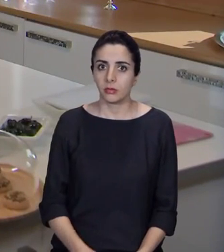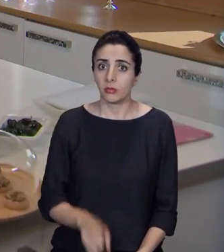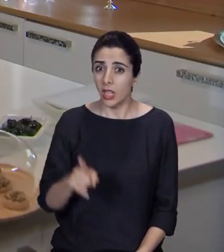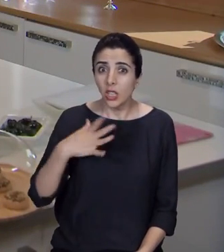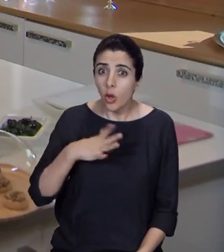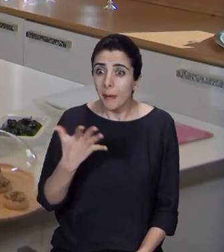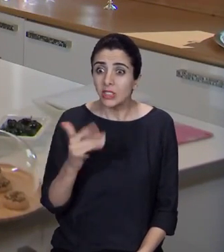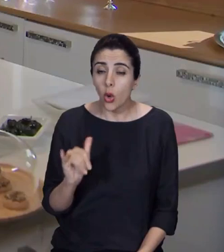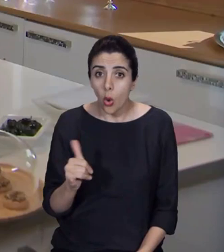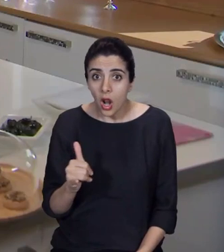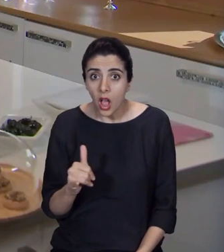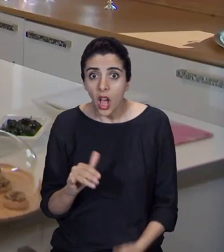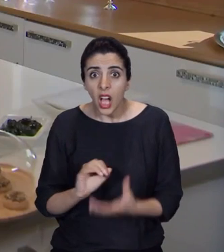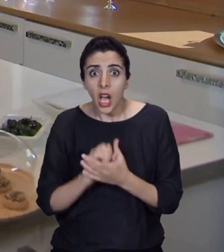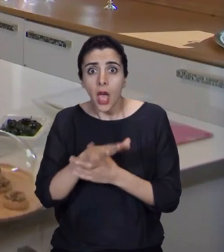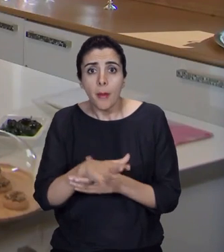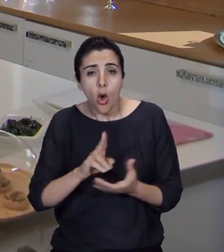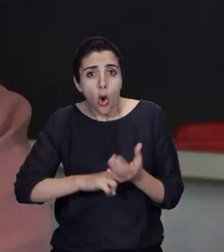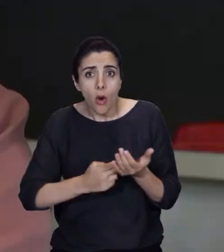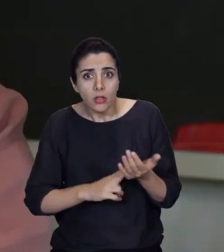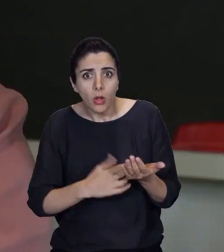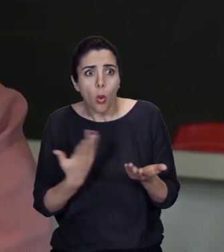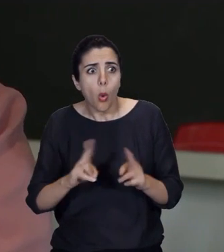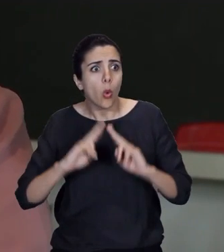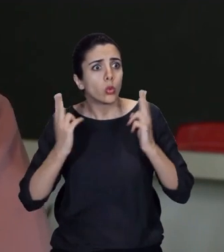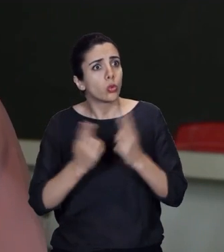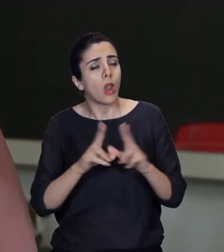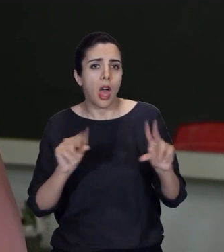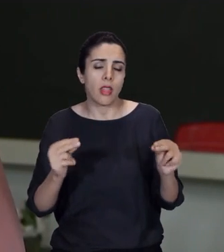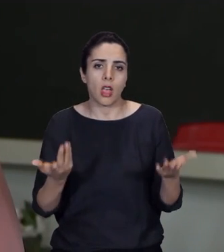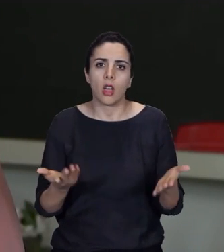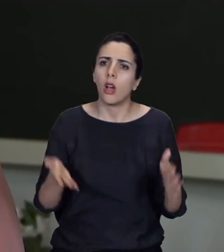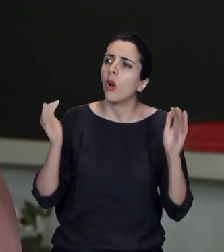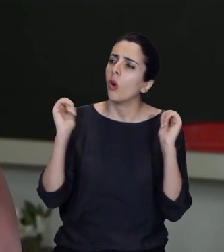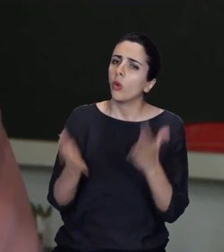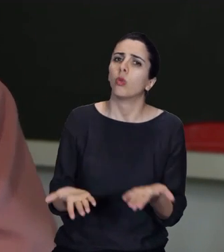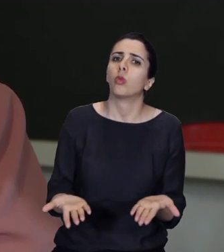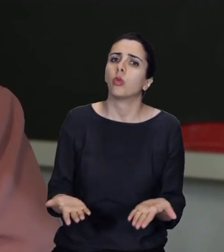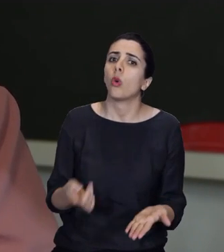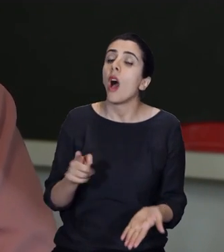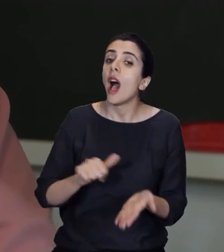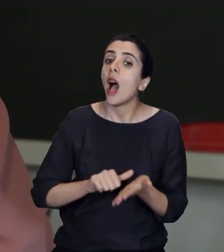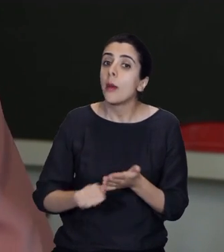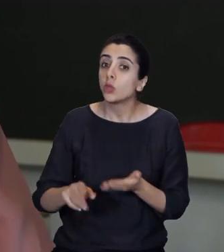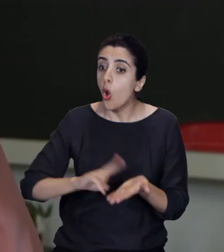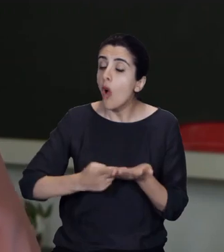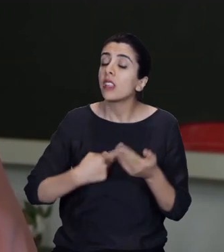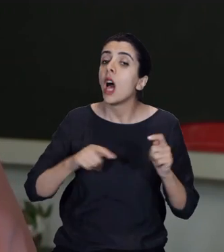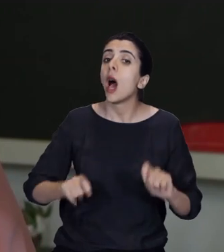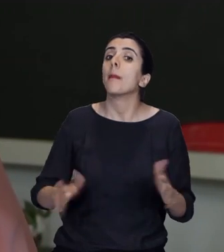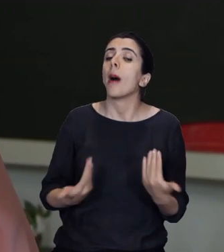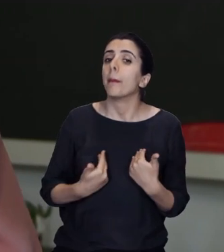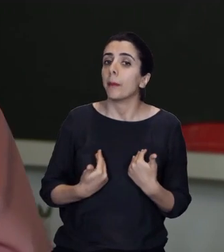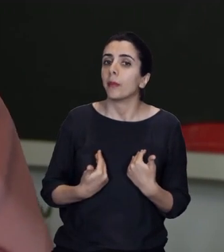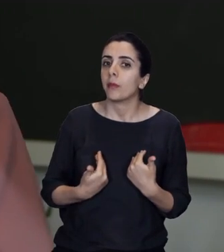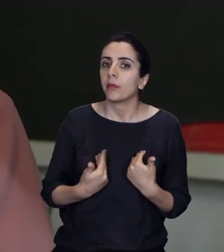bu 5 kilo kıymayla yapacağın köfteyle dünya doyar yahu. Ay Ökeş, ya ben onların hepsini köfte mi yapacağım